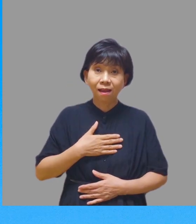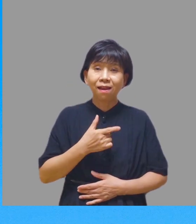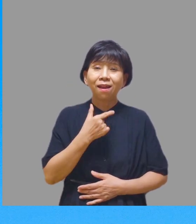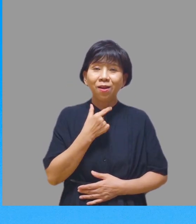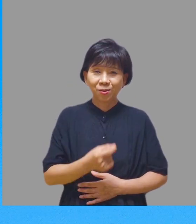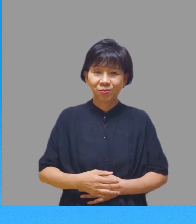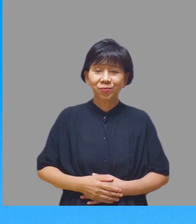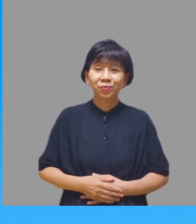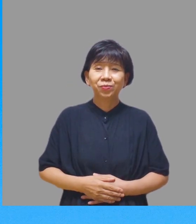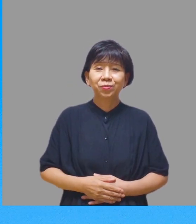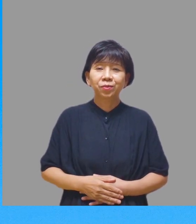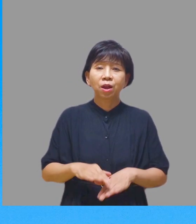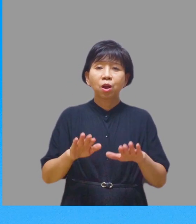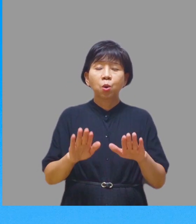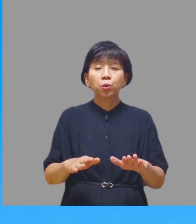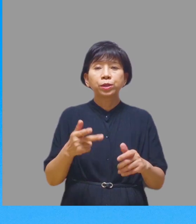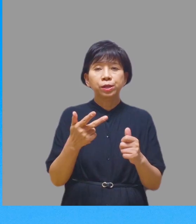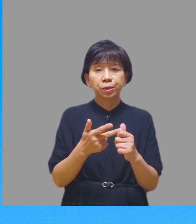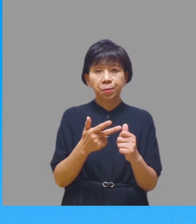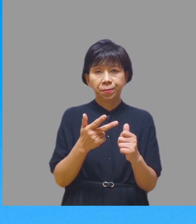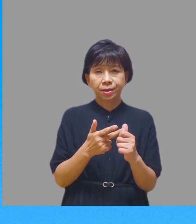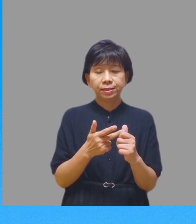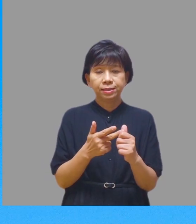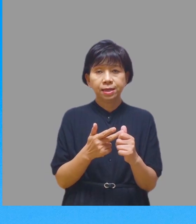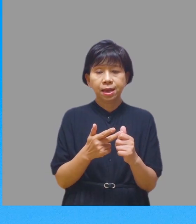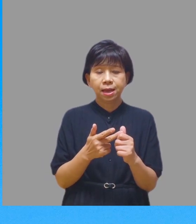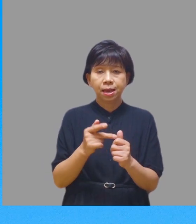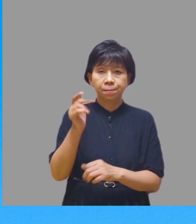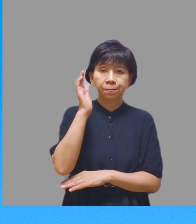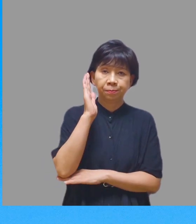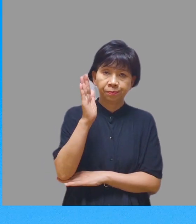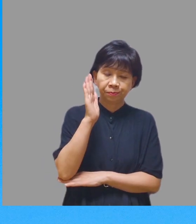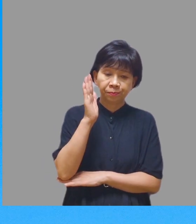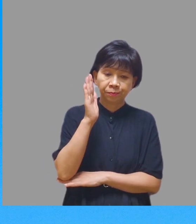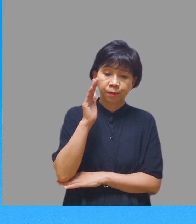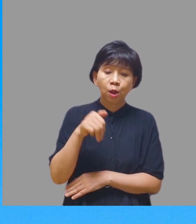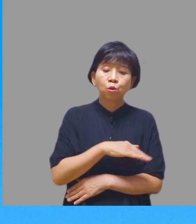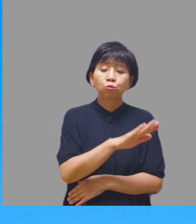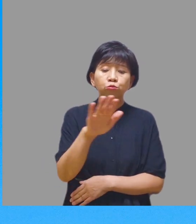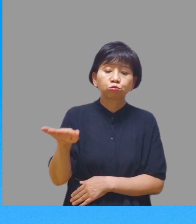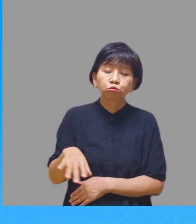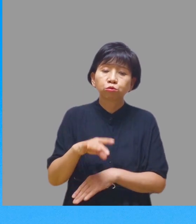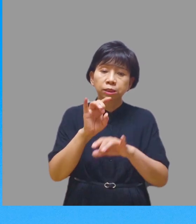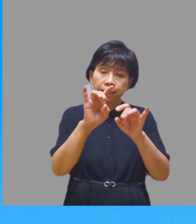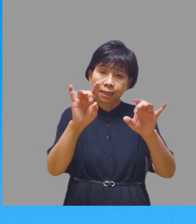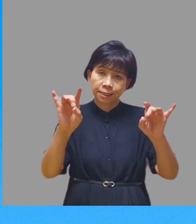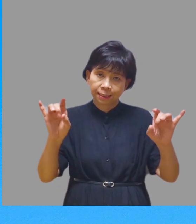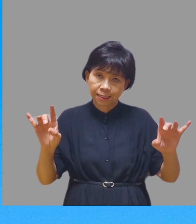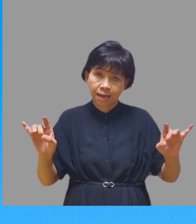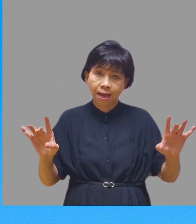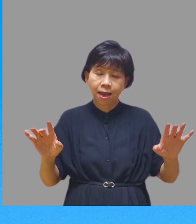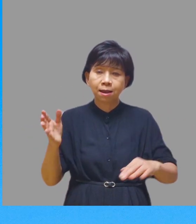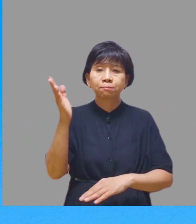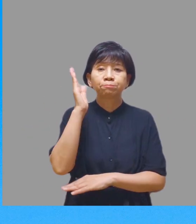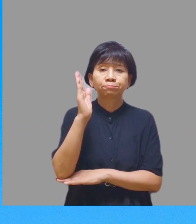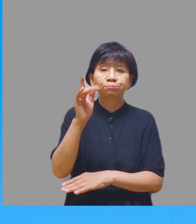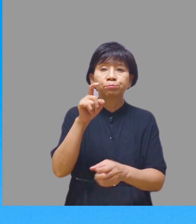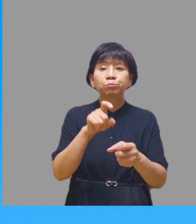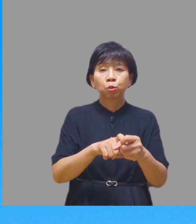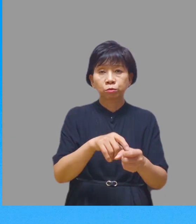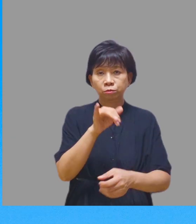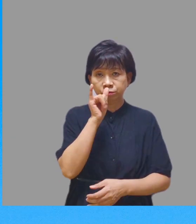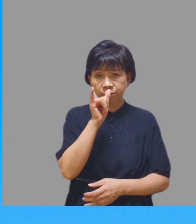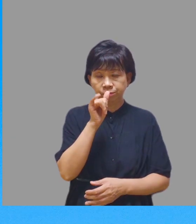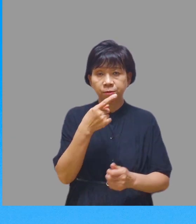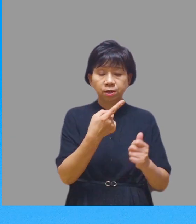좋겠습니다. 또한 오늘 7주간의 이 말씀은요, 우리 각자에게 우리 교회 공동체에게 주시는 메시지가 분명해요.